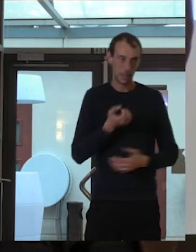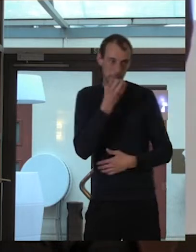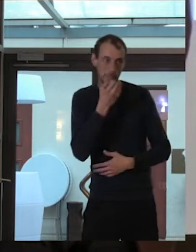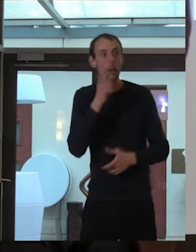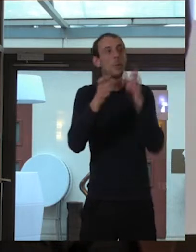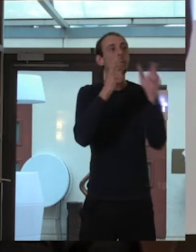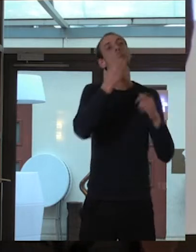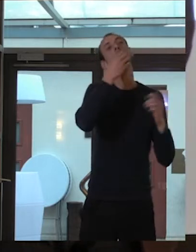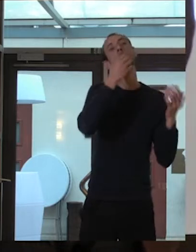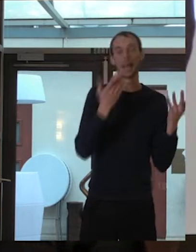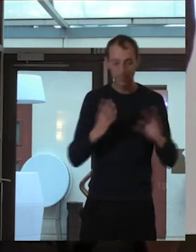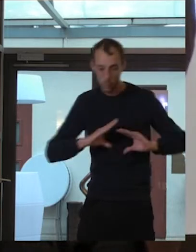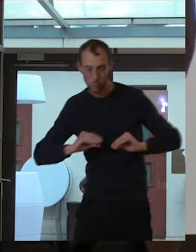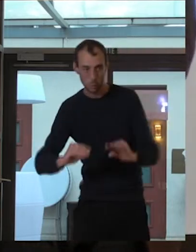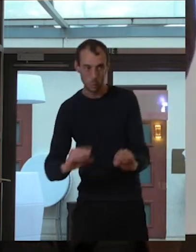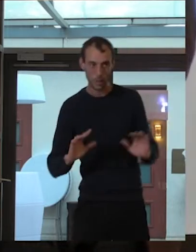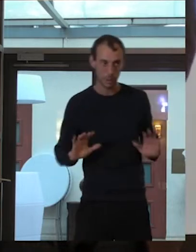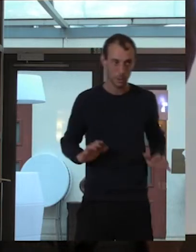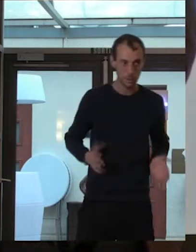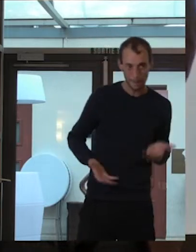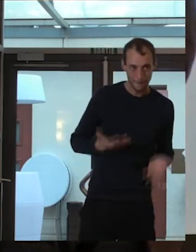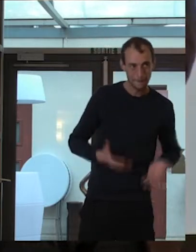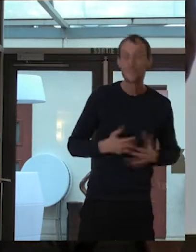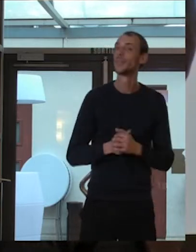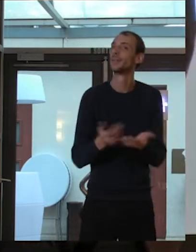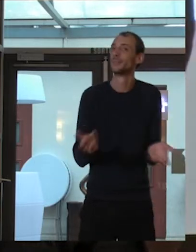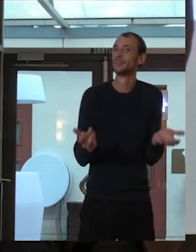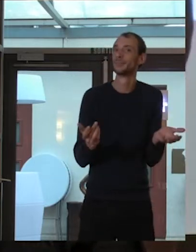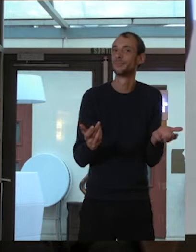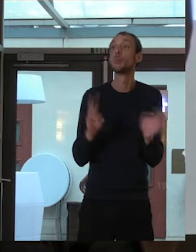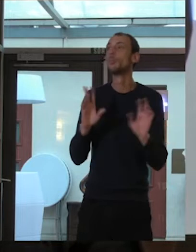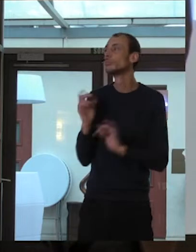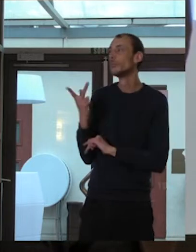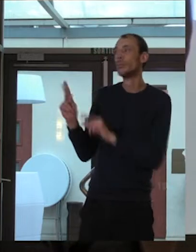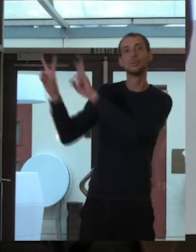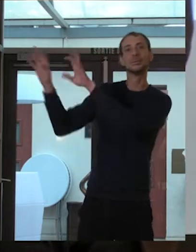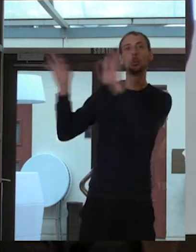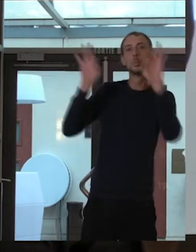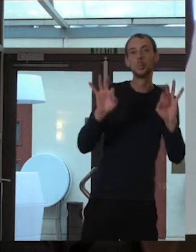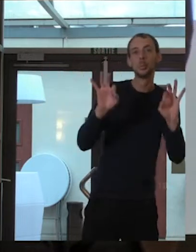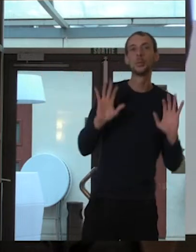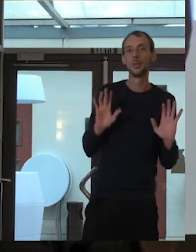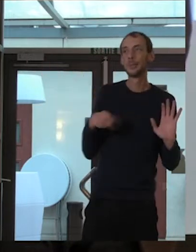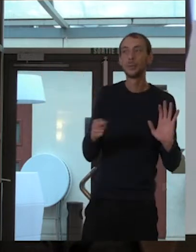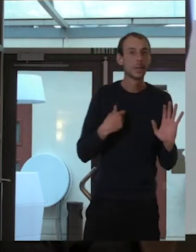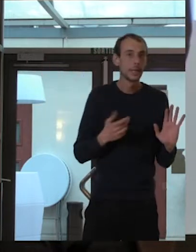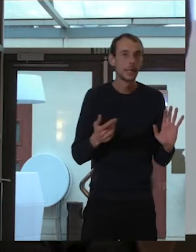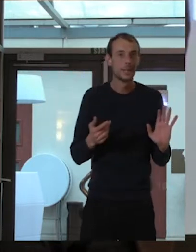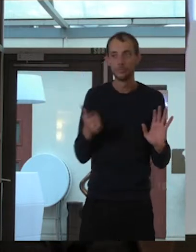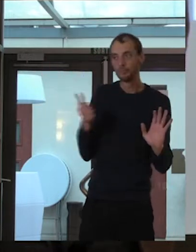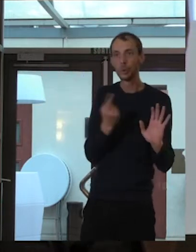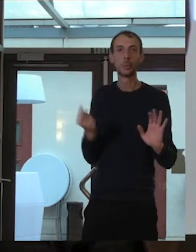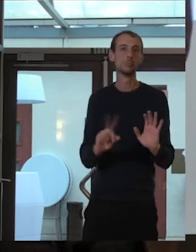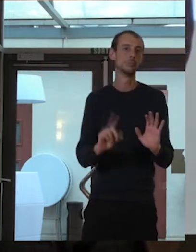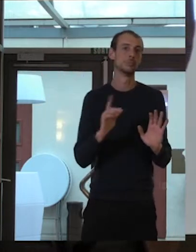les concrétisations dans vos politiques. Je cite Béatrice, mais je remercie évidemment l'ensemble des intervenants,